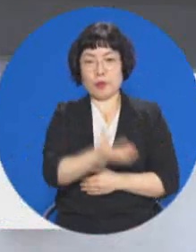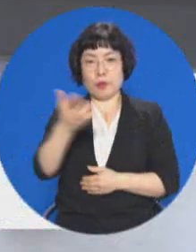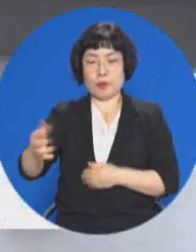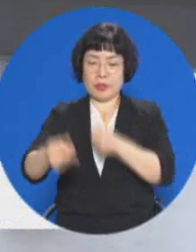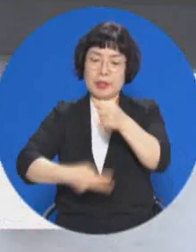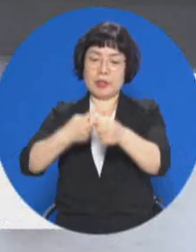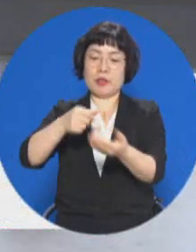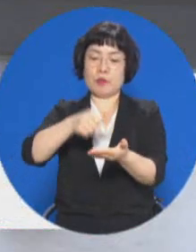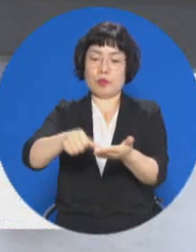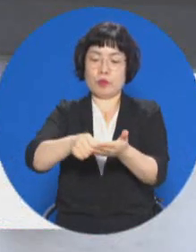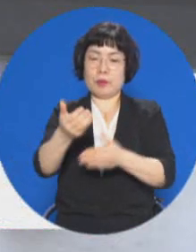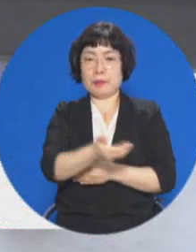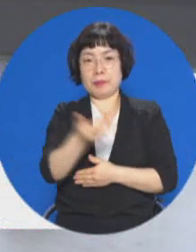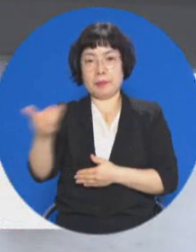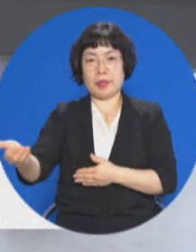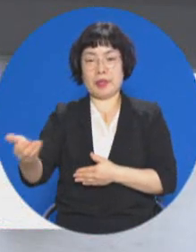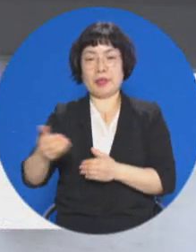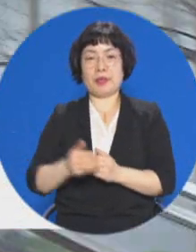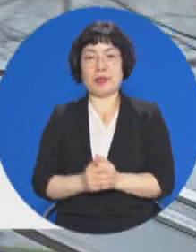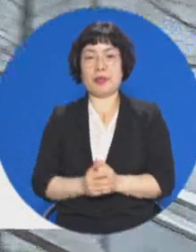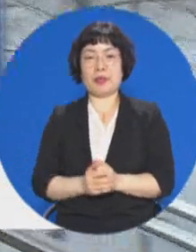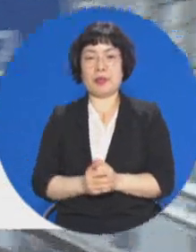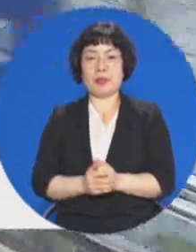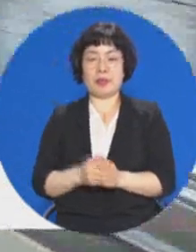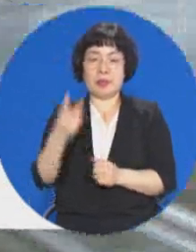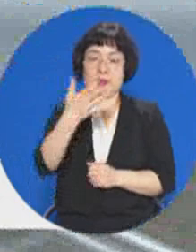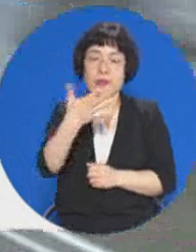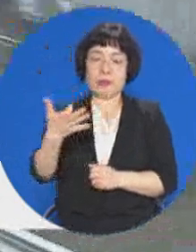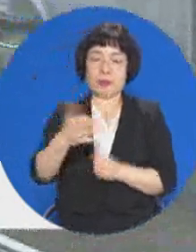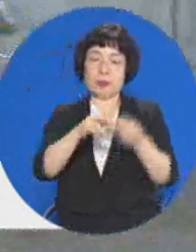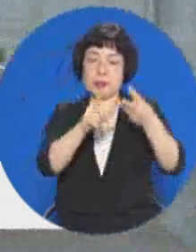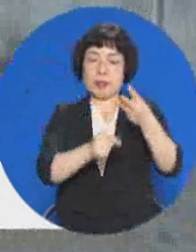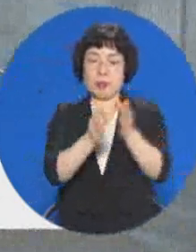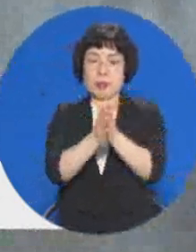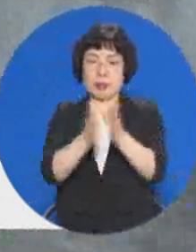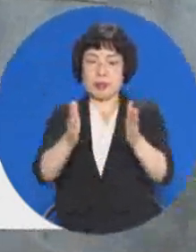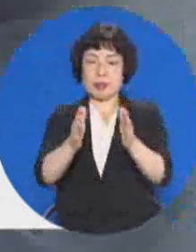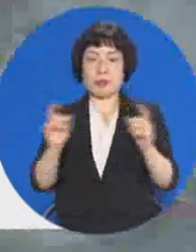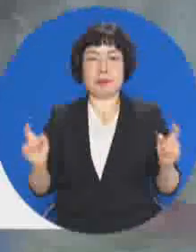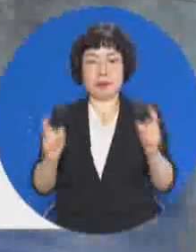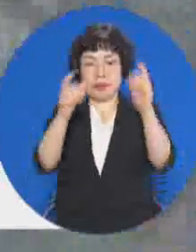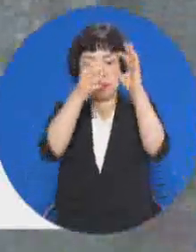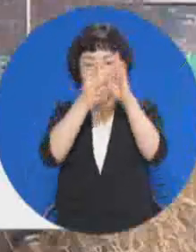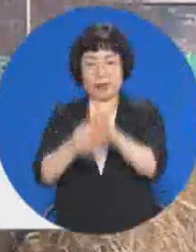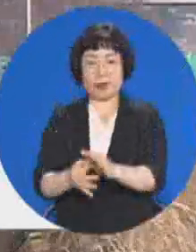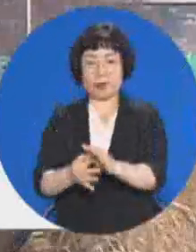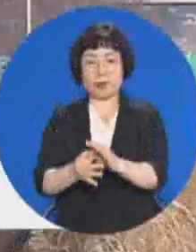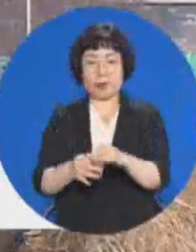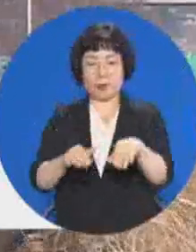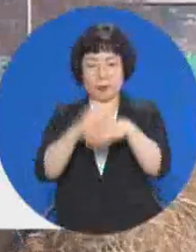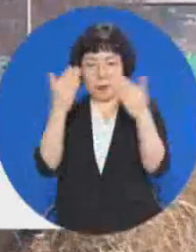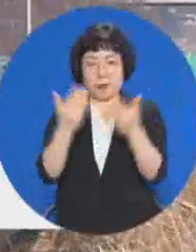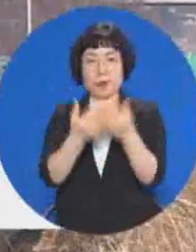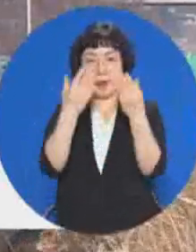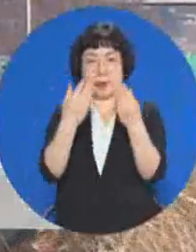2년치 부품을 인도하게 됩니다. 지난 2019년 3월부터 시작된 분쟁이 사실상 마무리되는